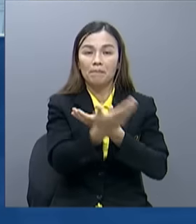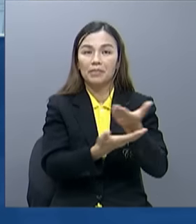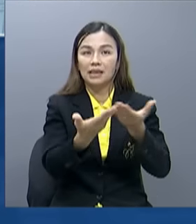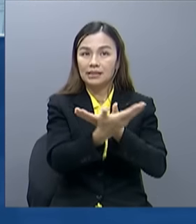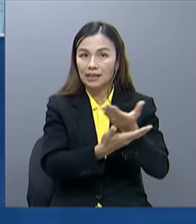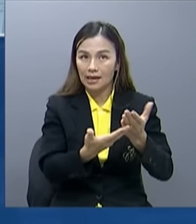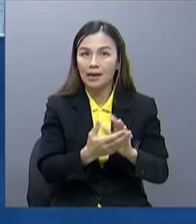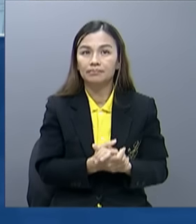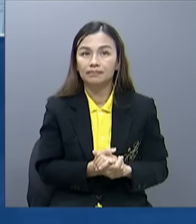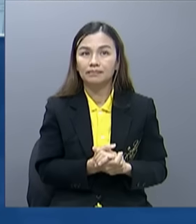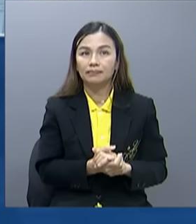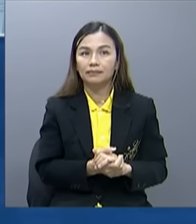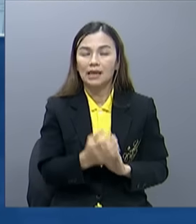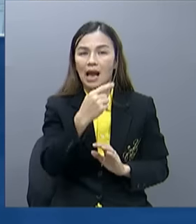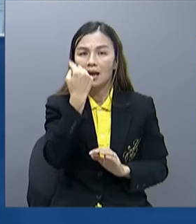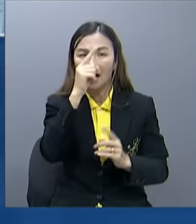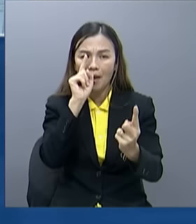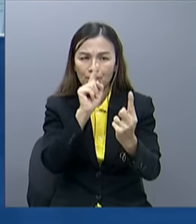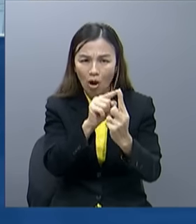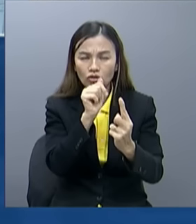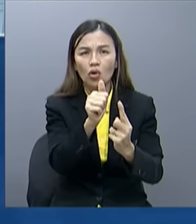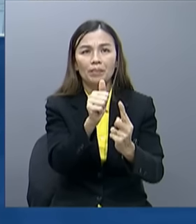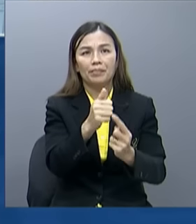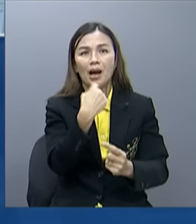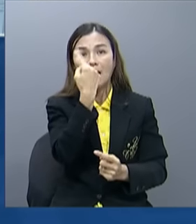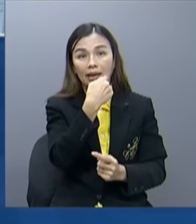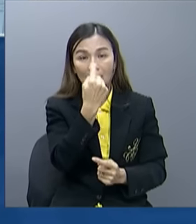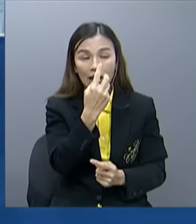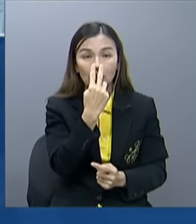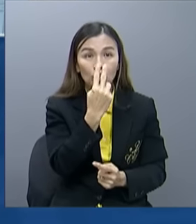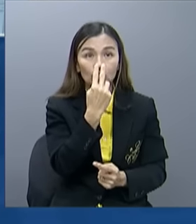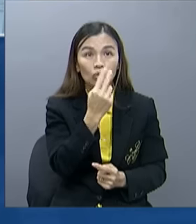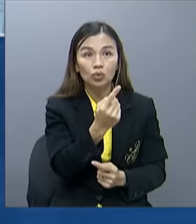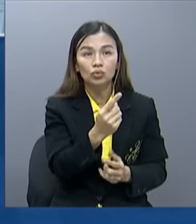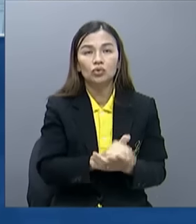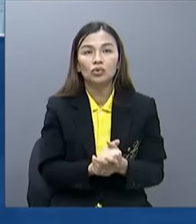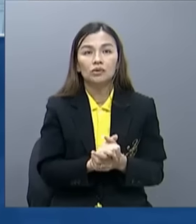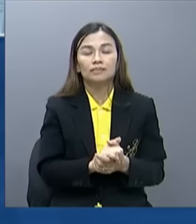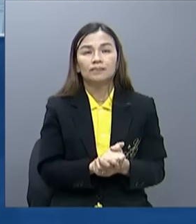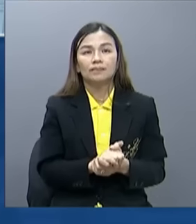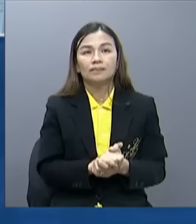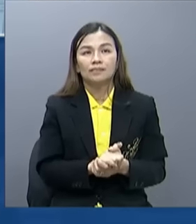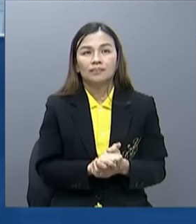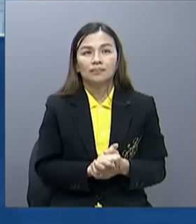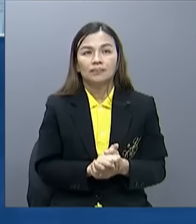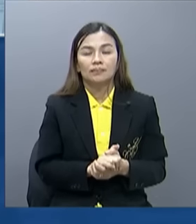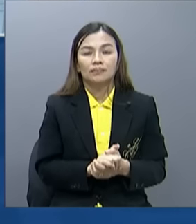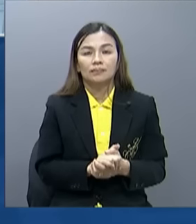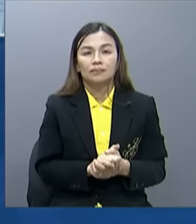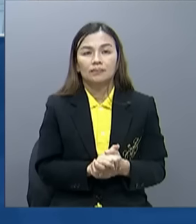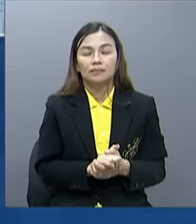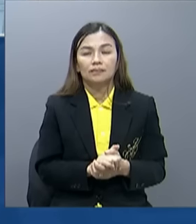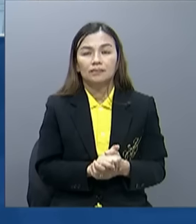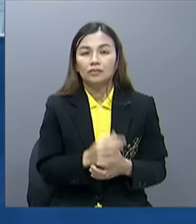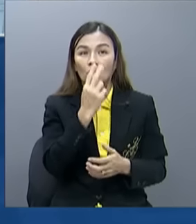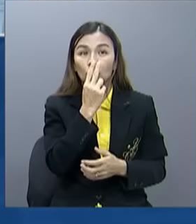ที่มีความเหมาะสมมากที่สุดนะครับเพราะถ้าเราดูจากเสียงที่ออกมาจาก